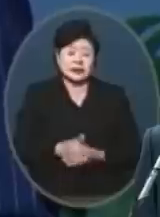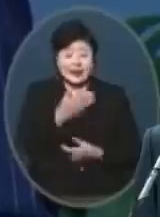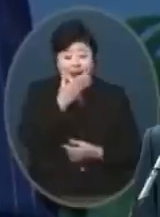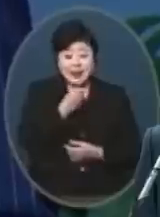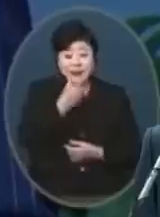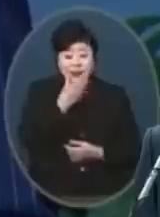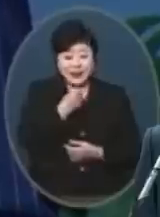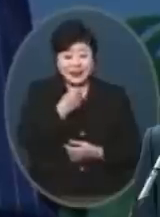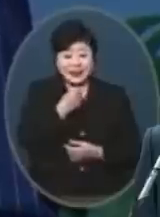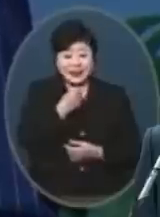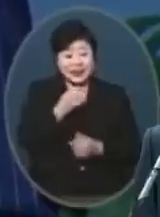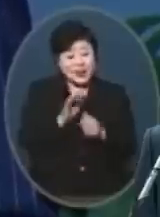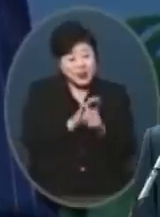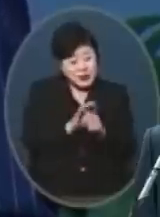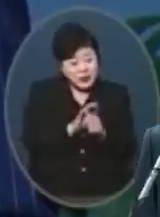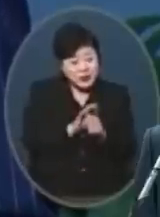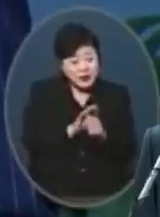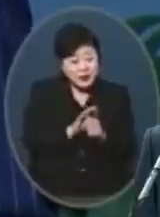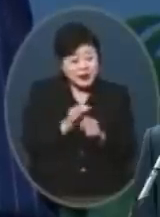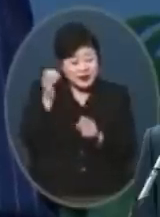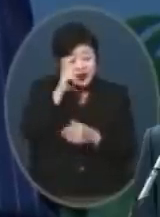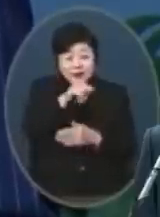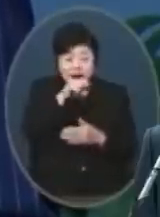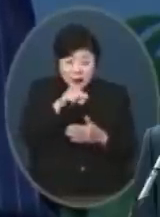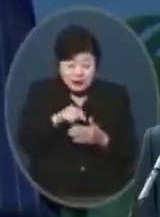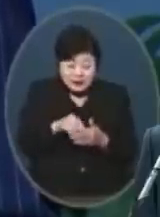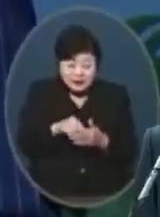행복한 위로의 영이 마음을